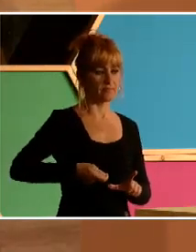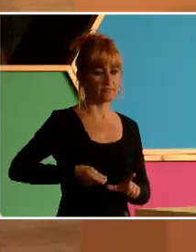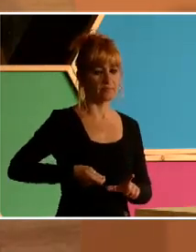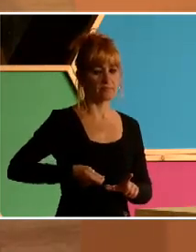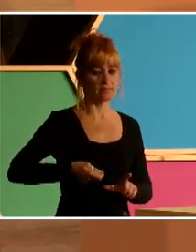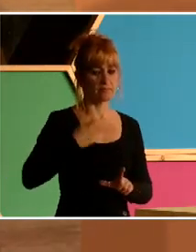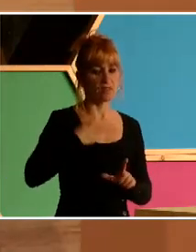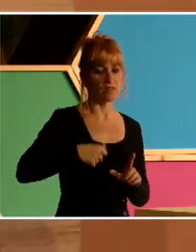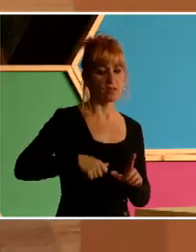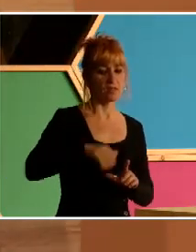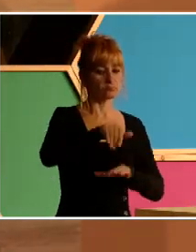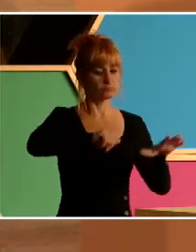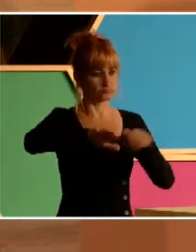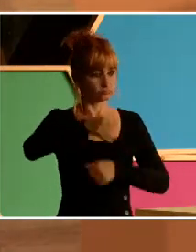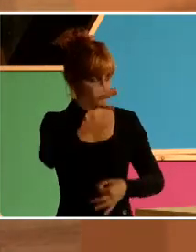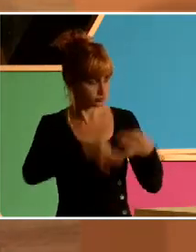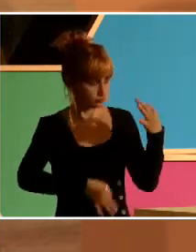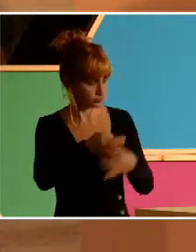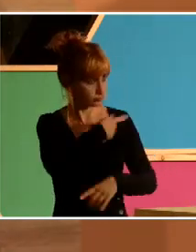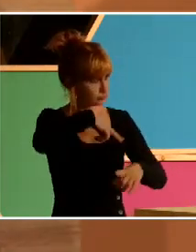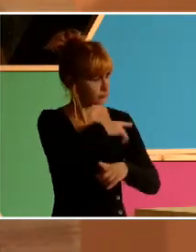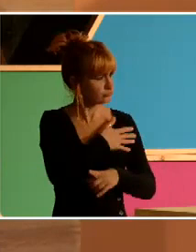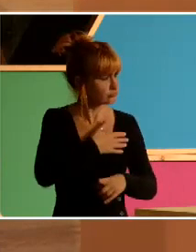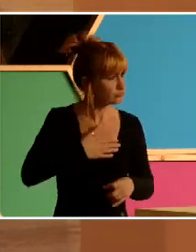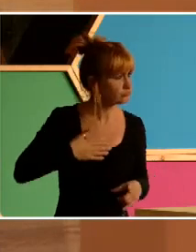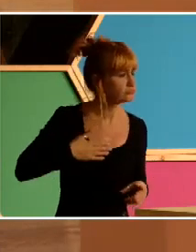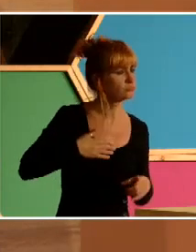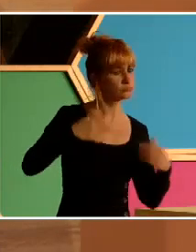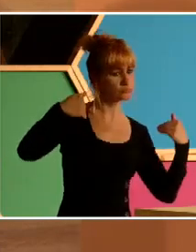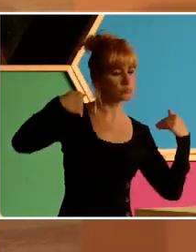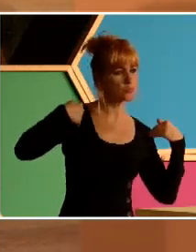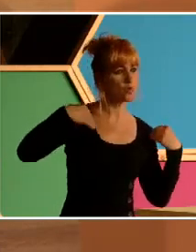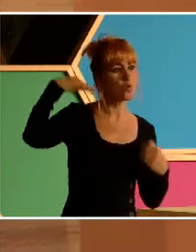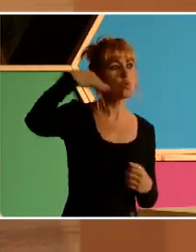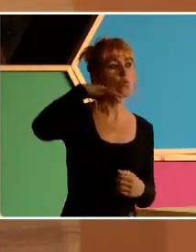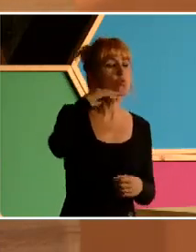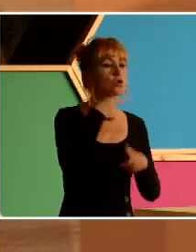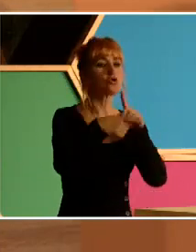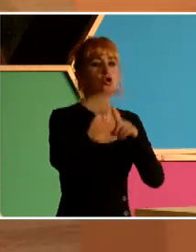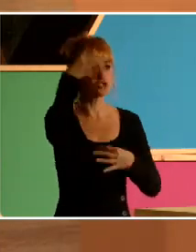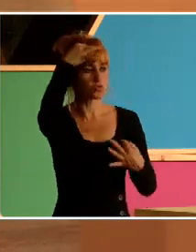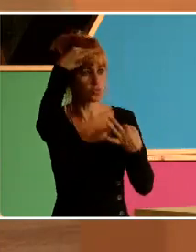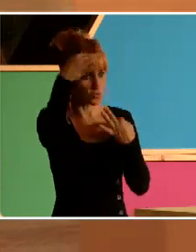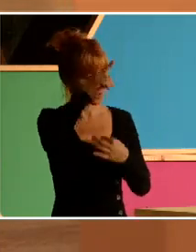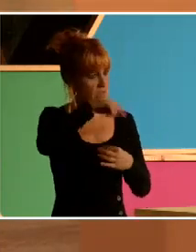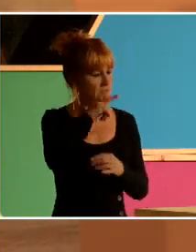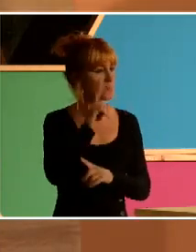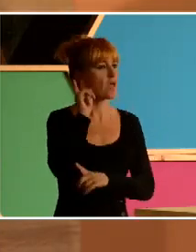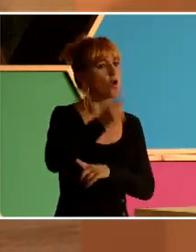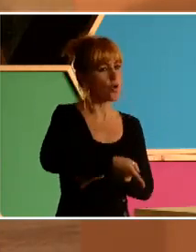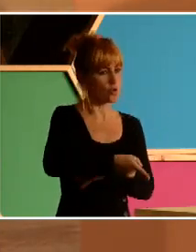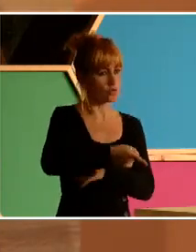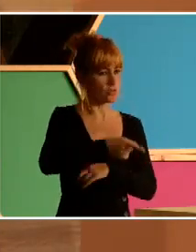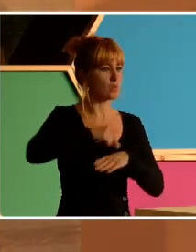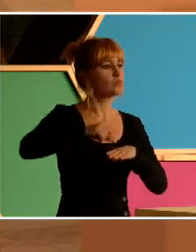com a responsables de l'operatiu, perquè volem arribar no només a la responsabilitat dels fets concrets, sinó a l'ordre política que es va donar en